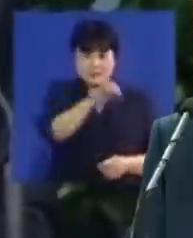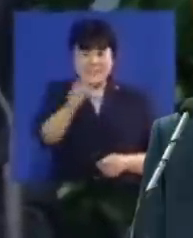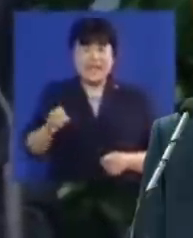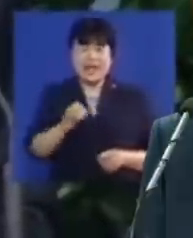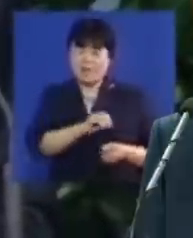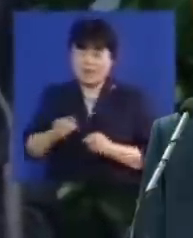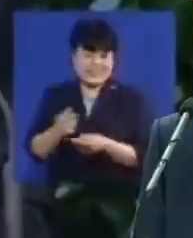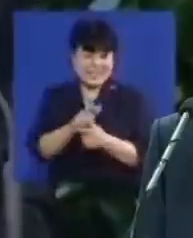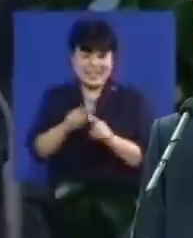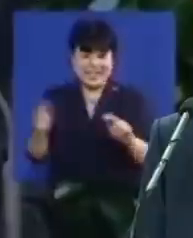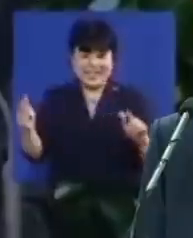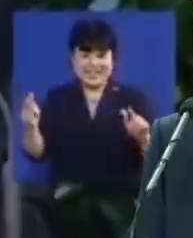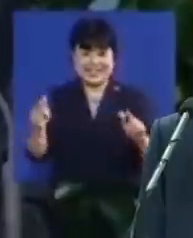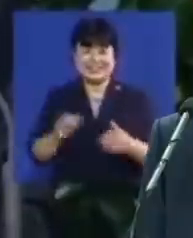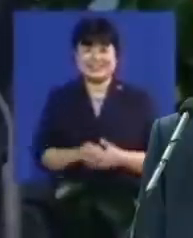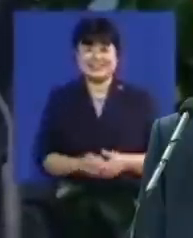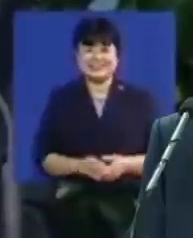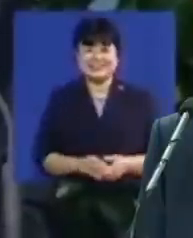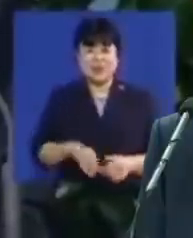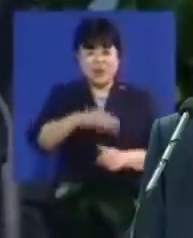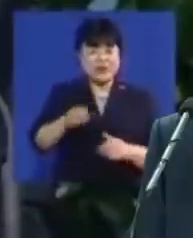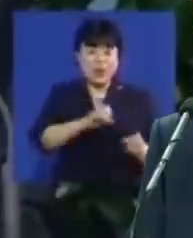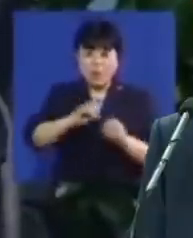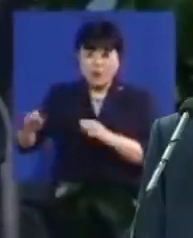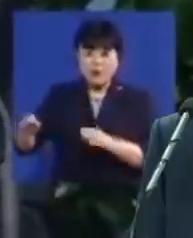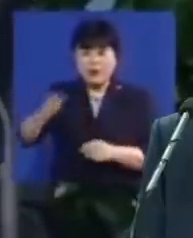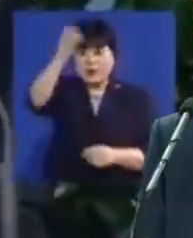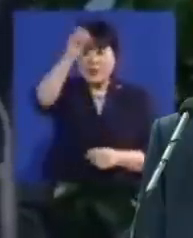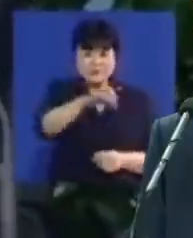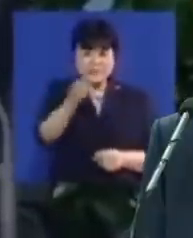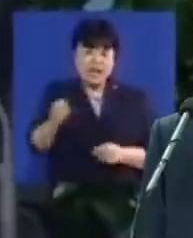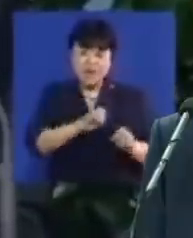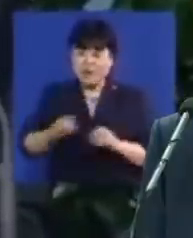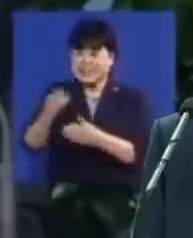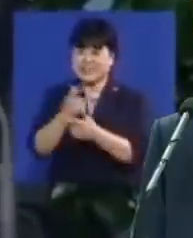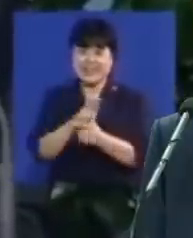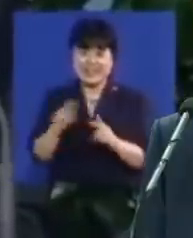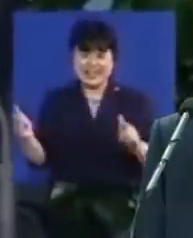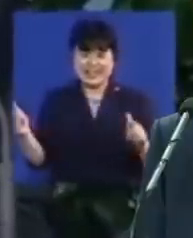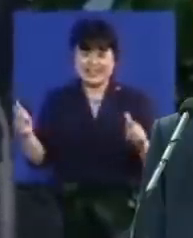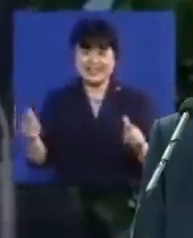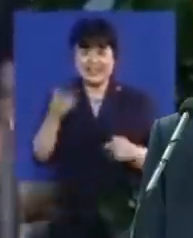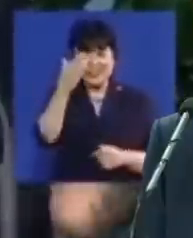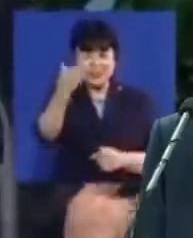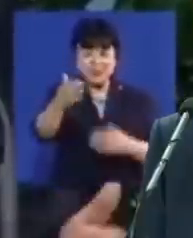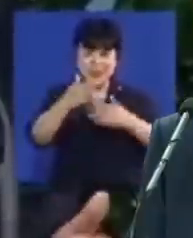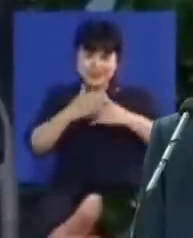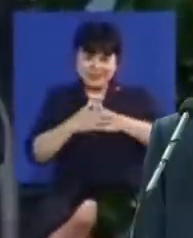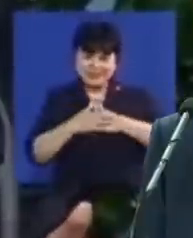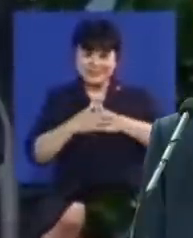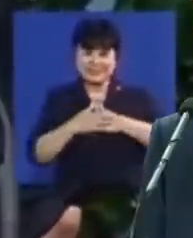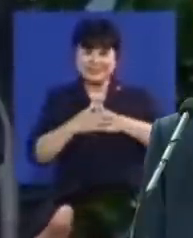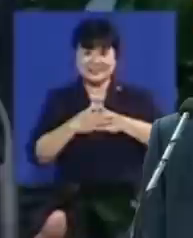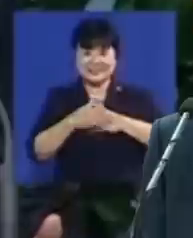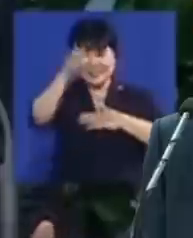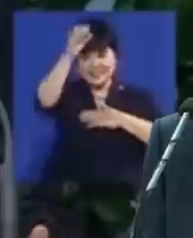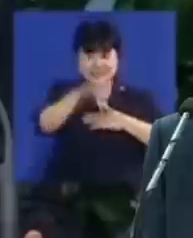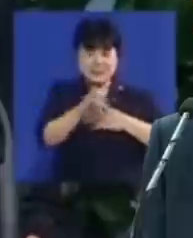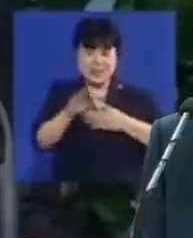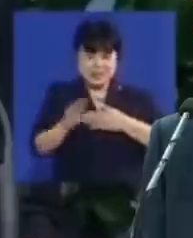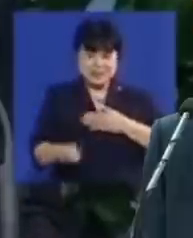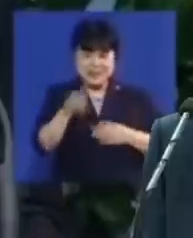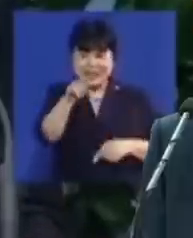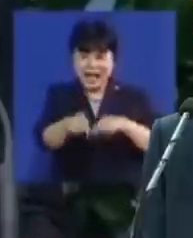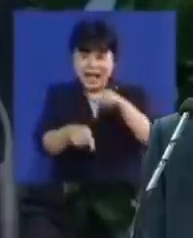버리지 않습니다. 환경은 버려도 십자가는 버리지 않습니다. 여러분과 나는 십자가 밑에